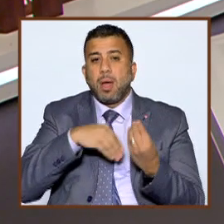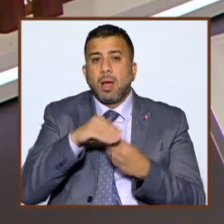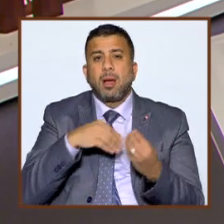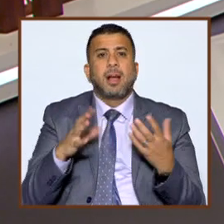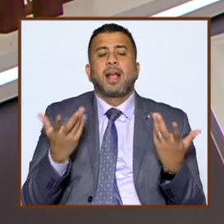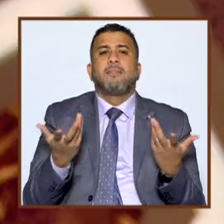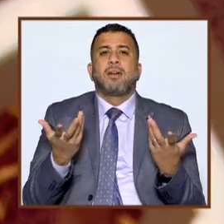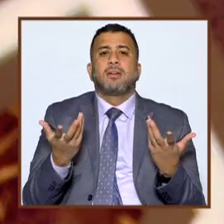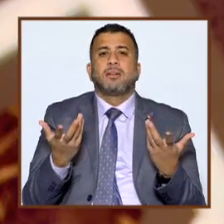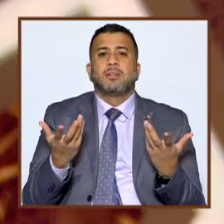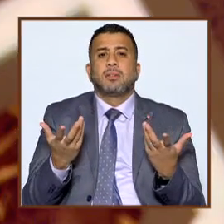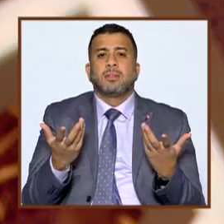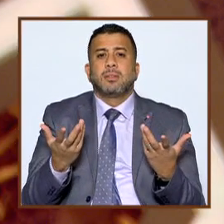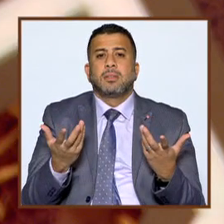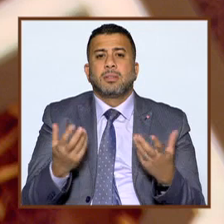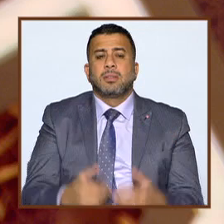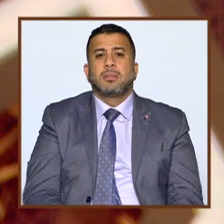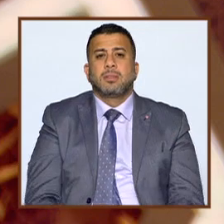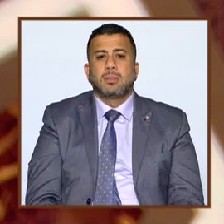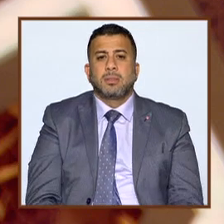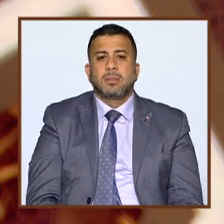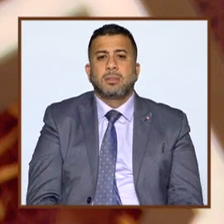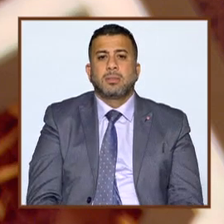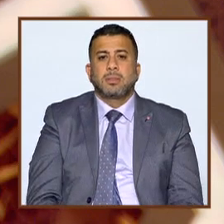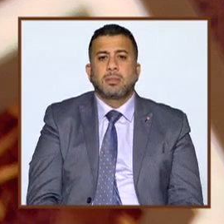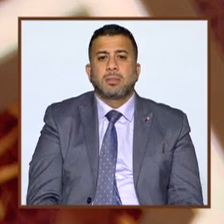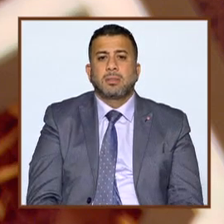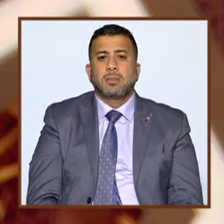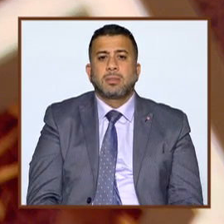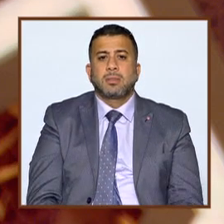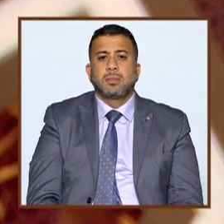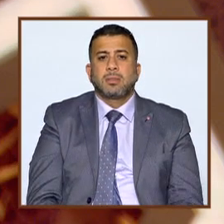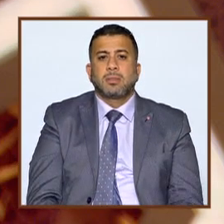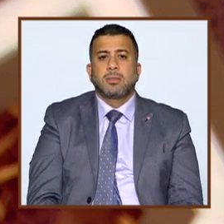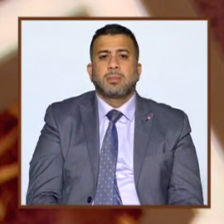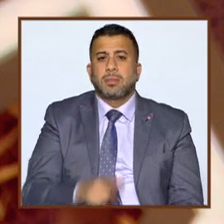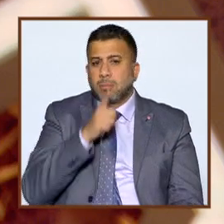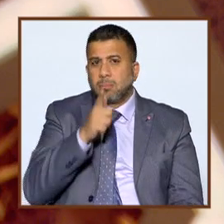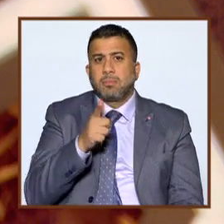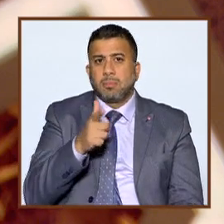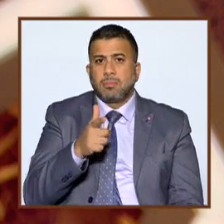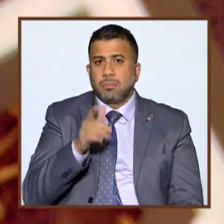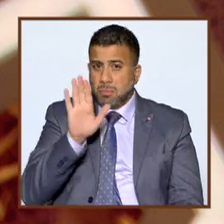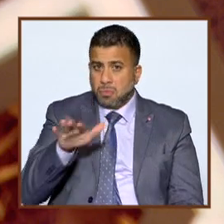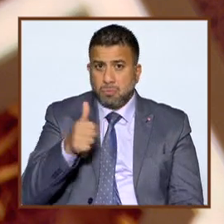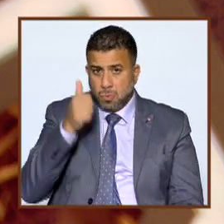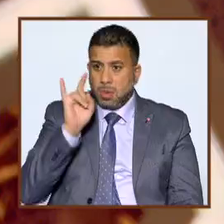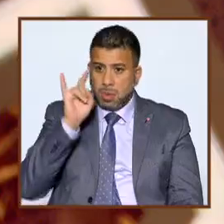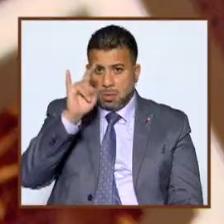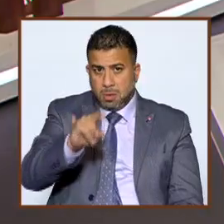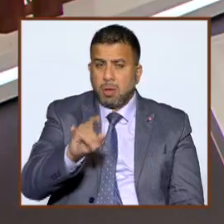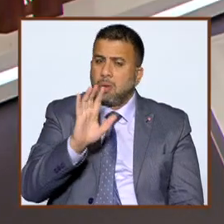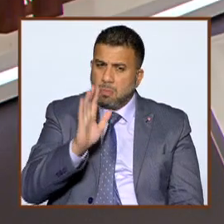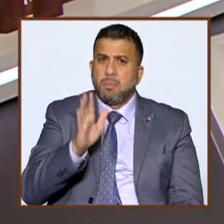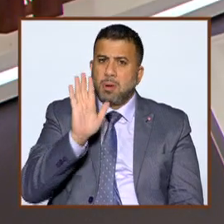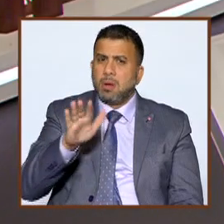التصرف؟ وهي عندها فرصة تبقى هناك بالفندق، اي تبقى يعني ايام. نعم. قصدك انا نعم عندها 8 ايام او 9